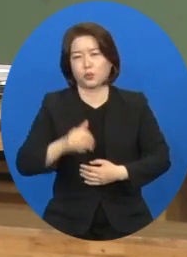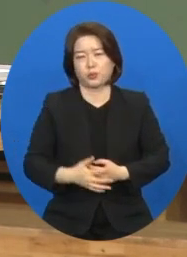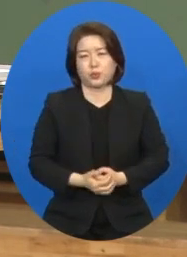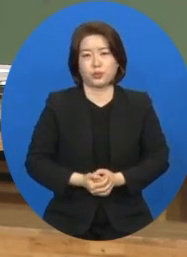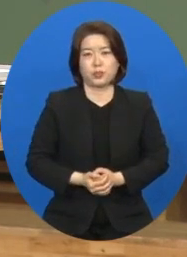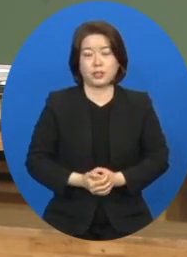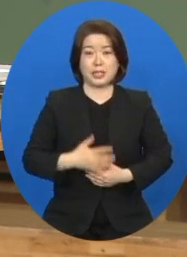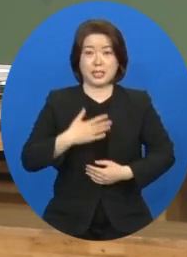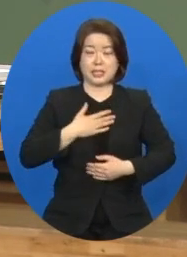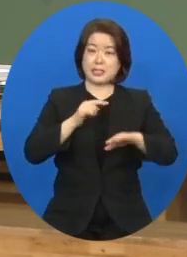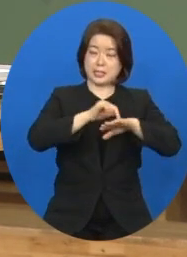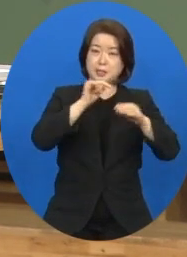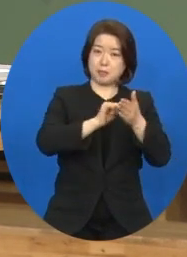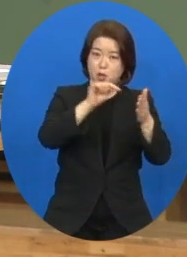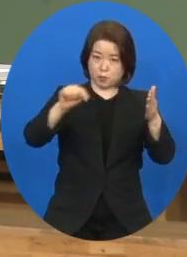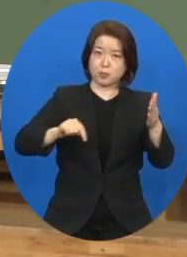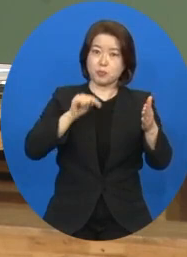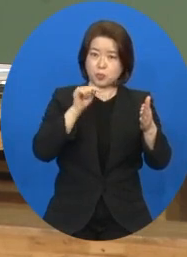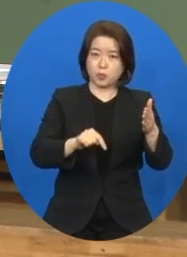제 마음속에